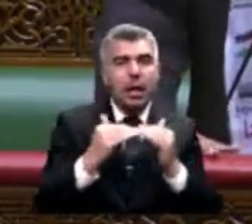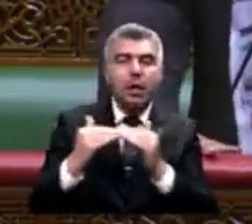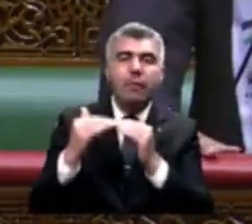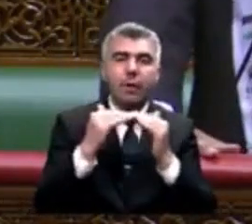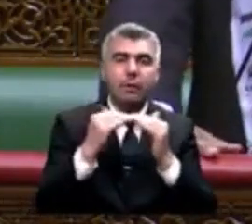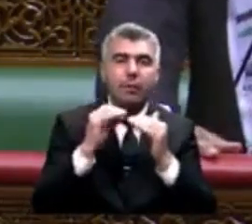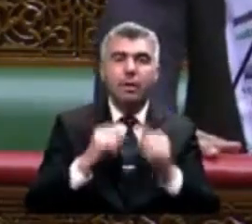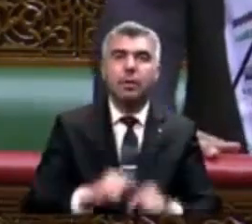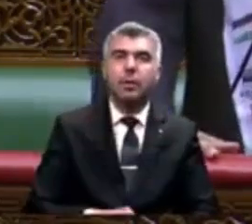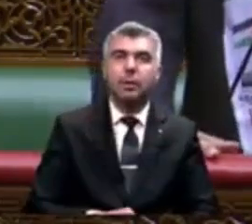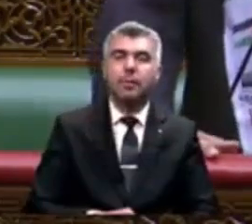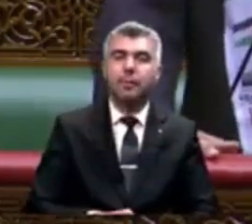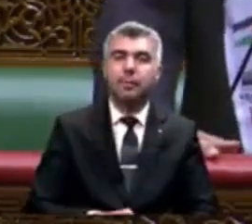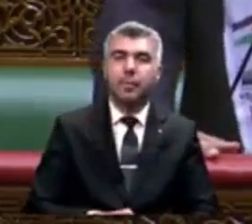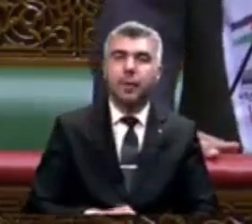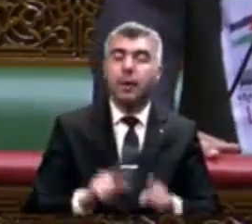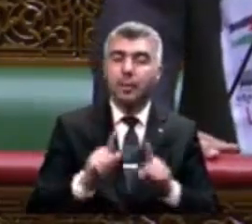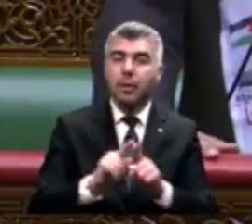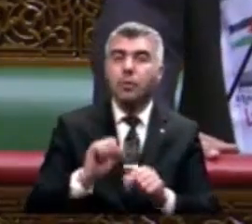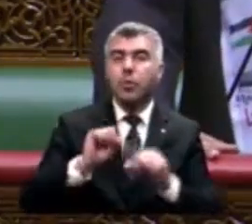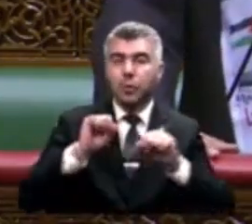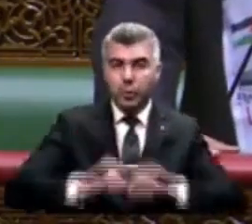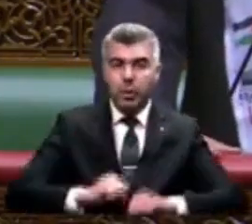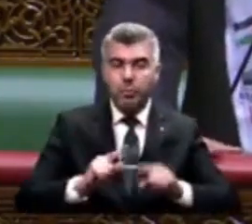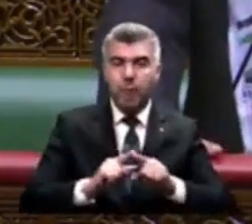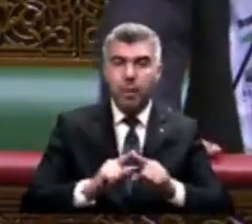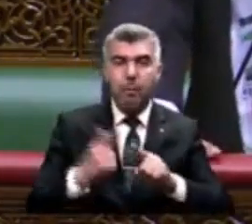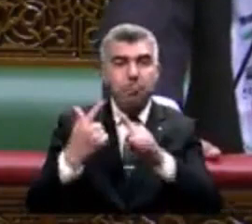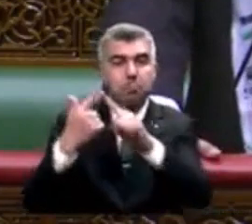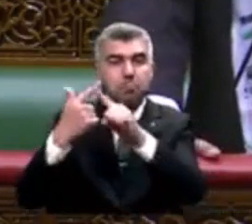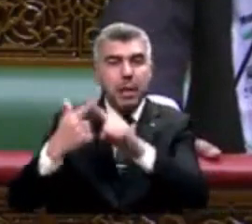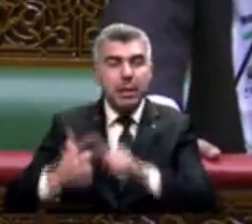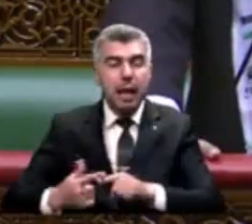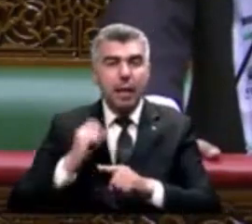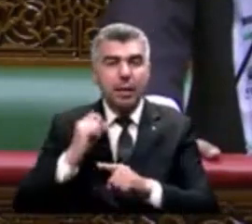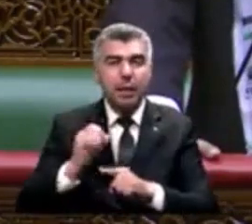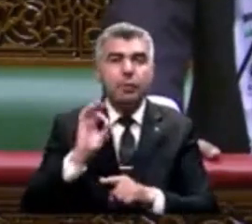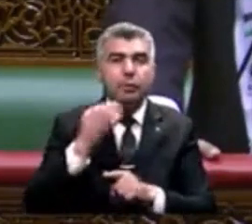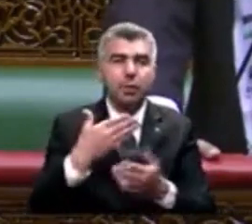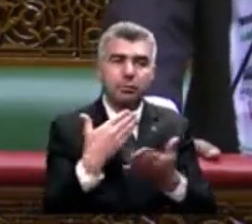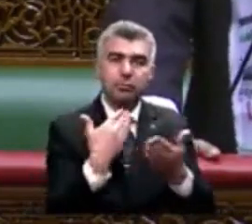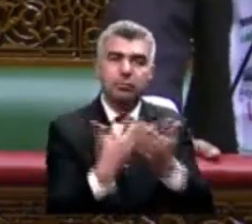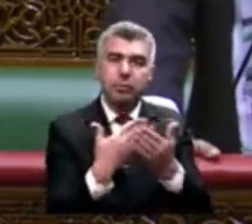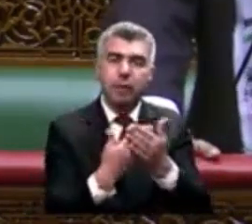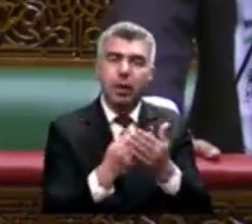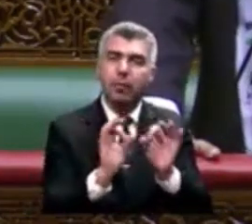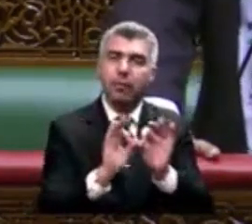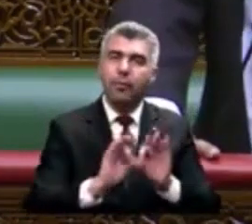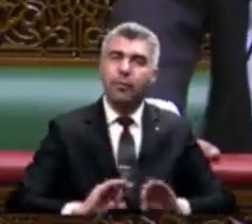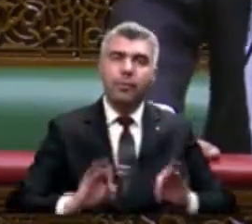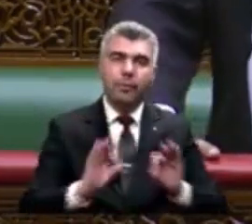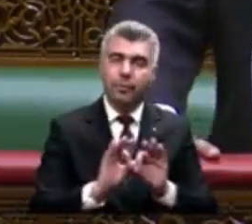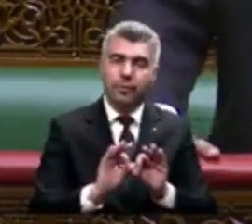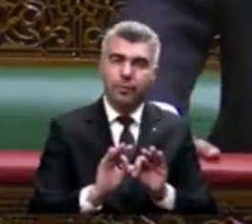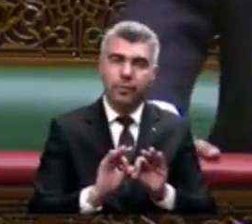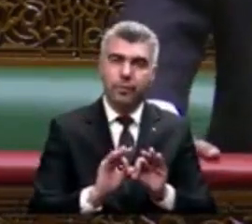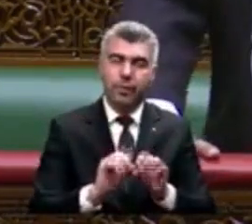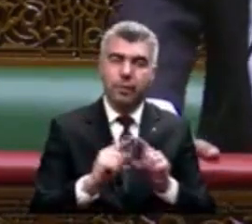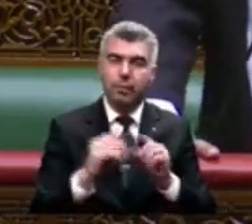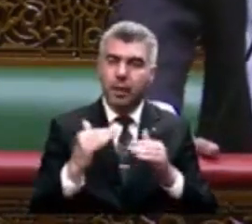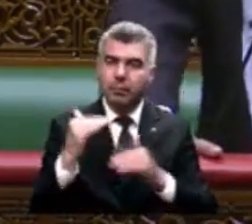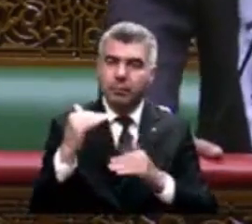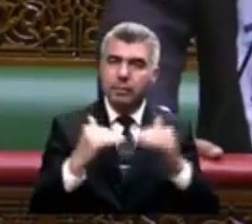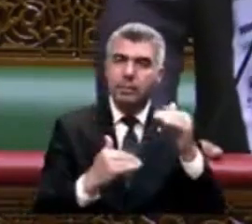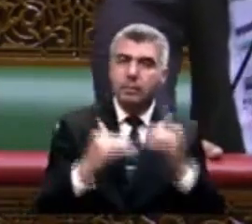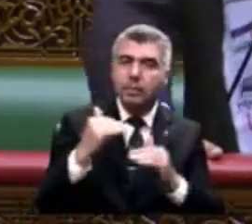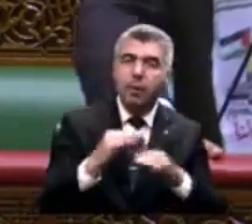من الاولويات. صحيح عندك ميزانيات كبيره ولكن الاثر ديالها ما باينش السيد الوزير. ناهيك عن طبيعه الحال عاد الميز اللي وقع مع